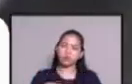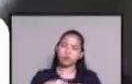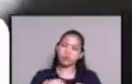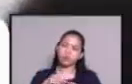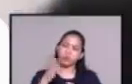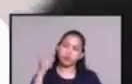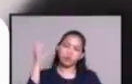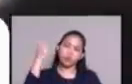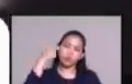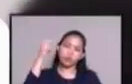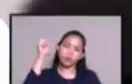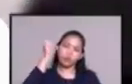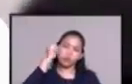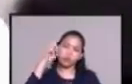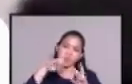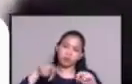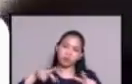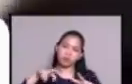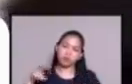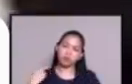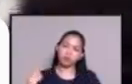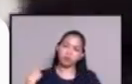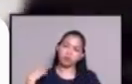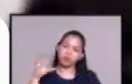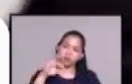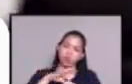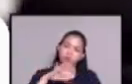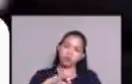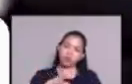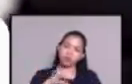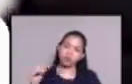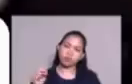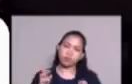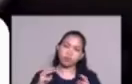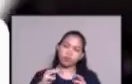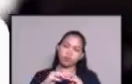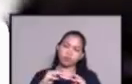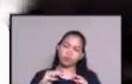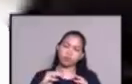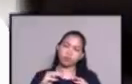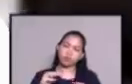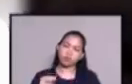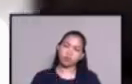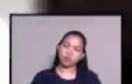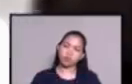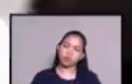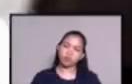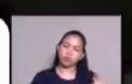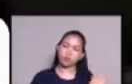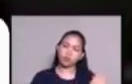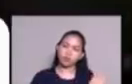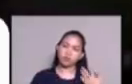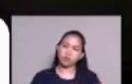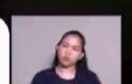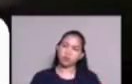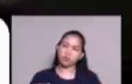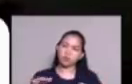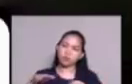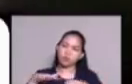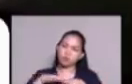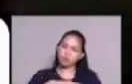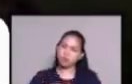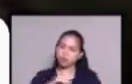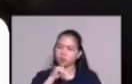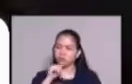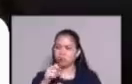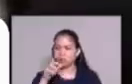Glenn Chong sa isang forum para busisiin ang mga vote counting machine na gagamitin sa eleksyon. Ito medyo may pumasok. Hindi ko nga nung mapaabot